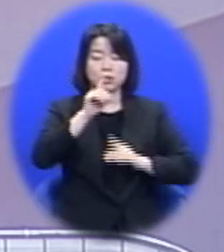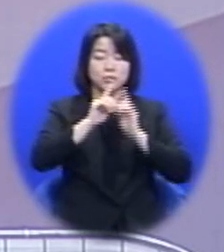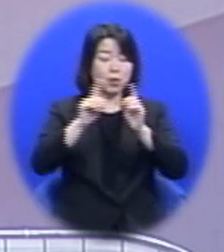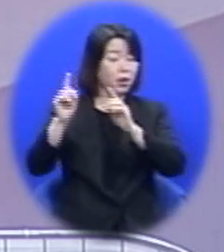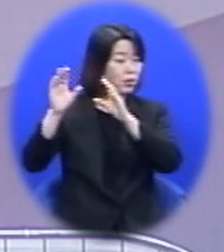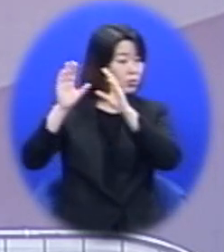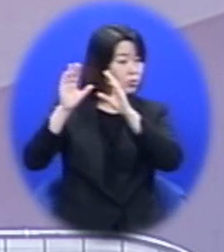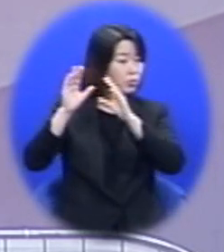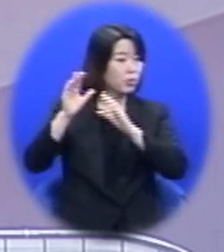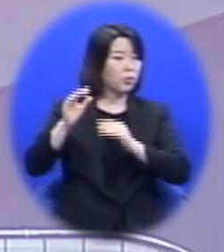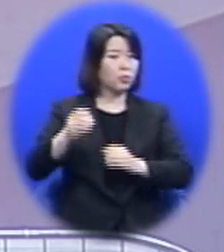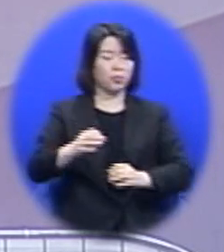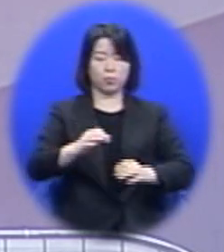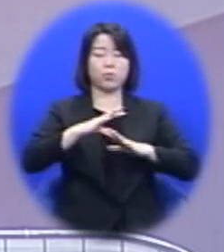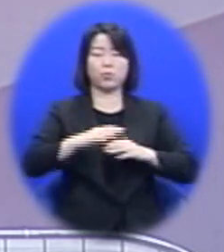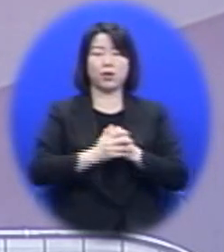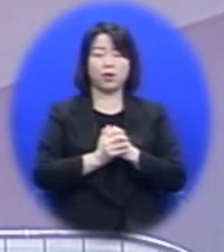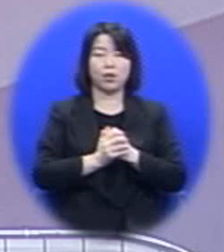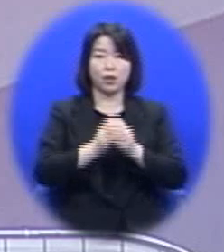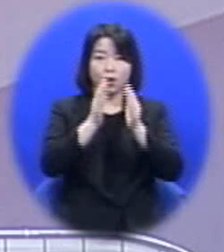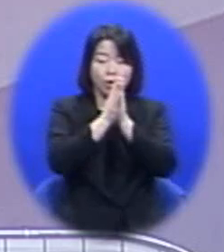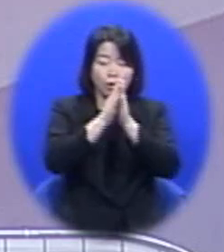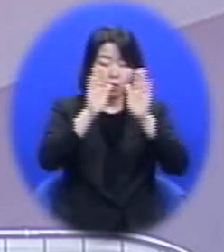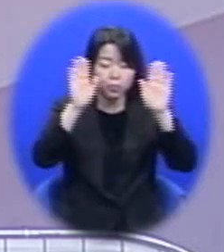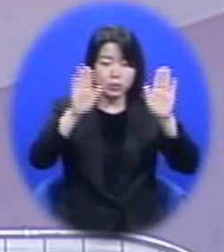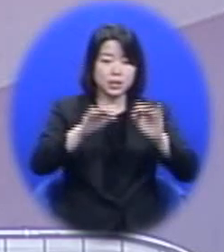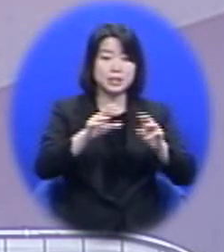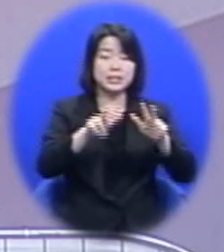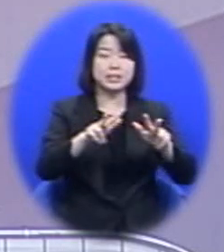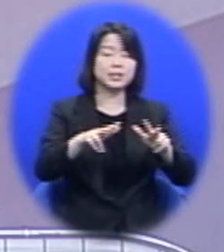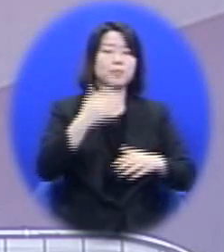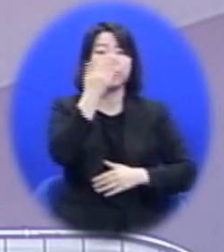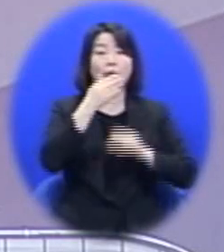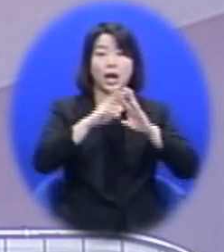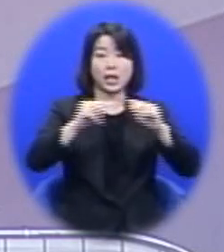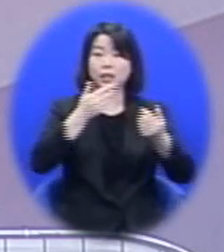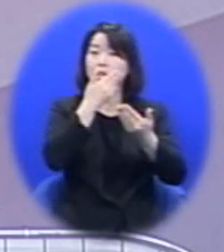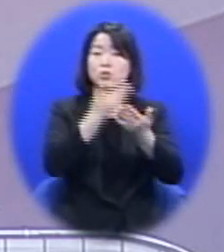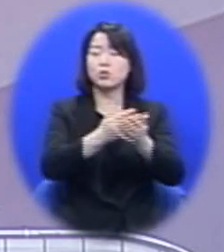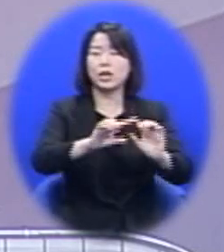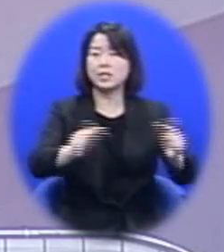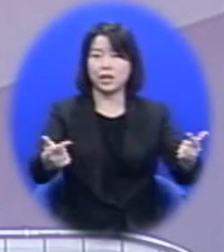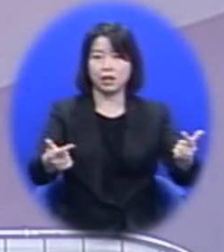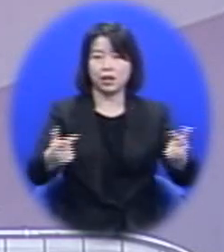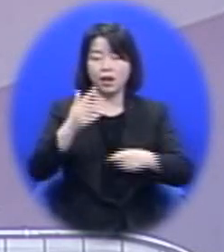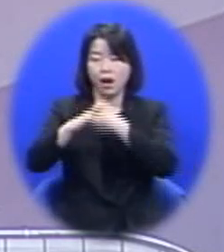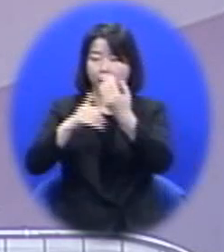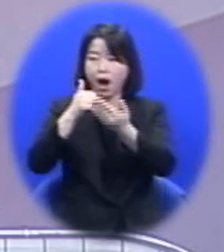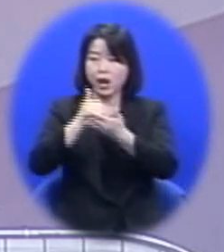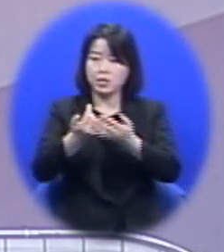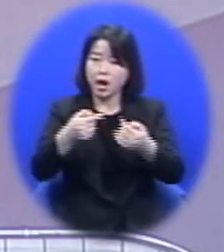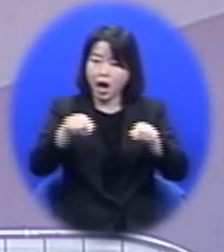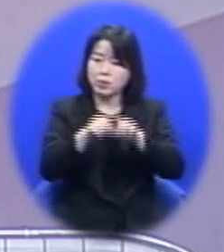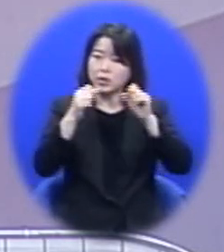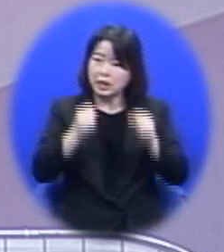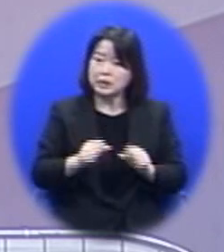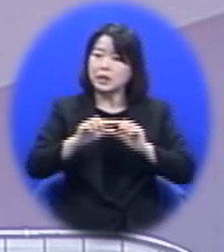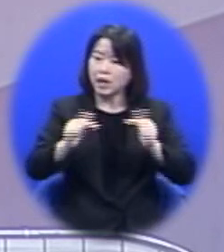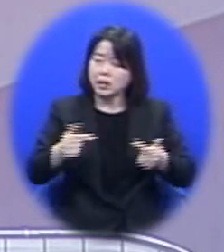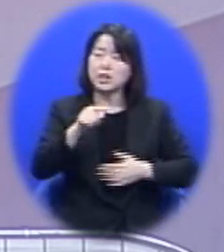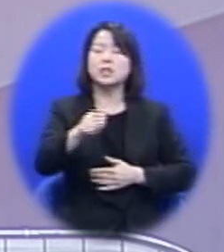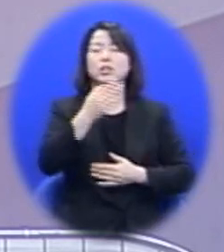놀랐습니다. 모세에게는 지금 가나안 땅이 중요하지 않습니다. 하나님이 함께 하시느냐 안 하시느냐가 중요한